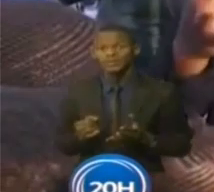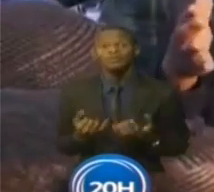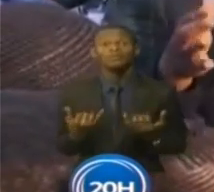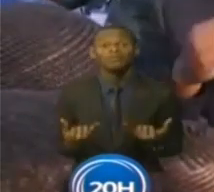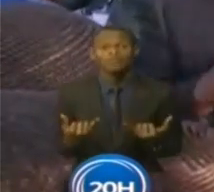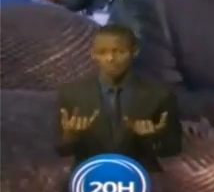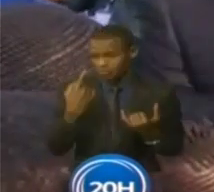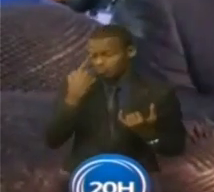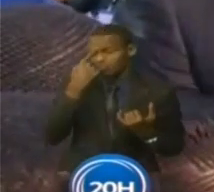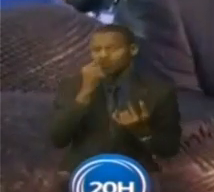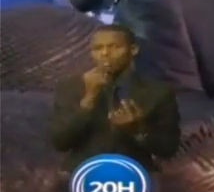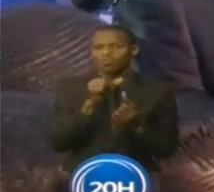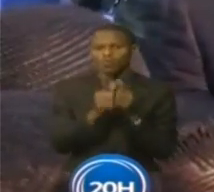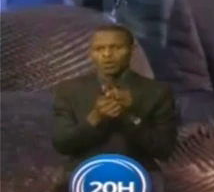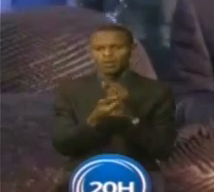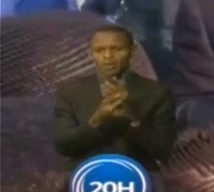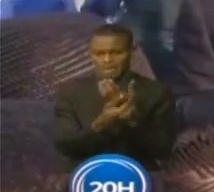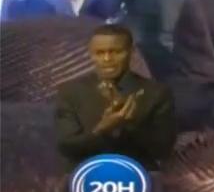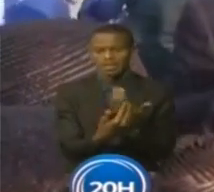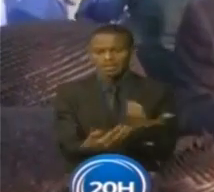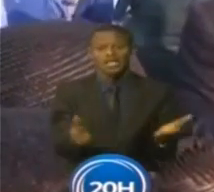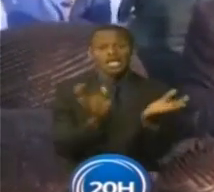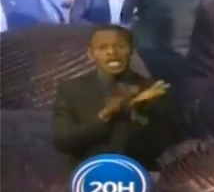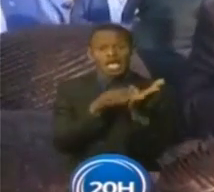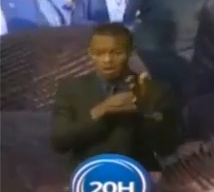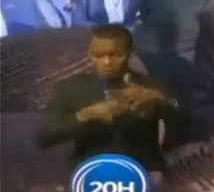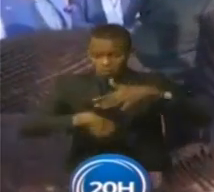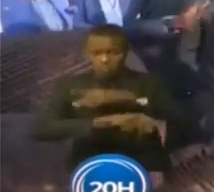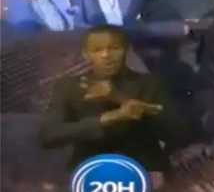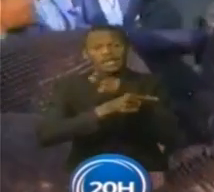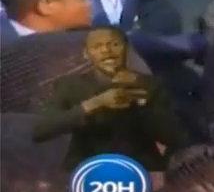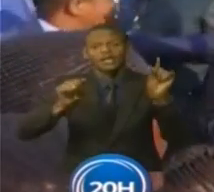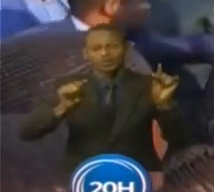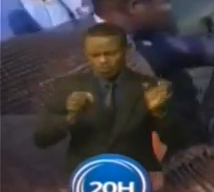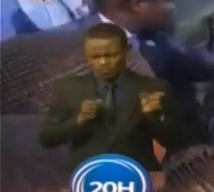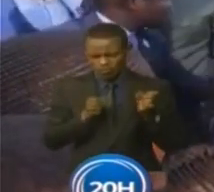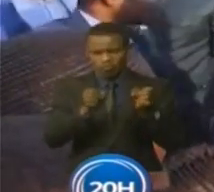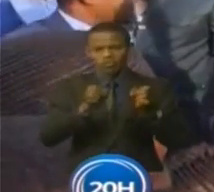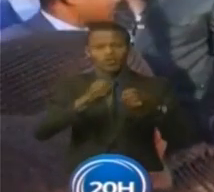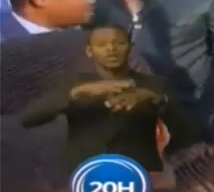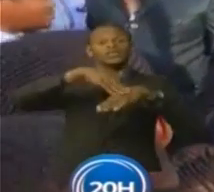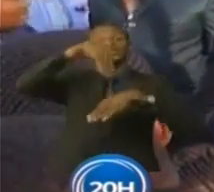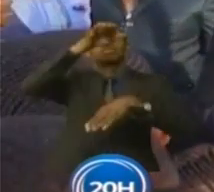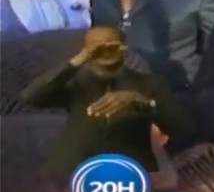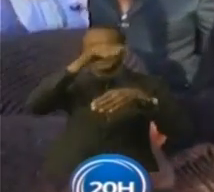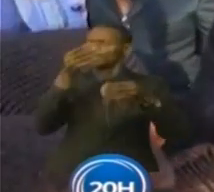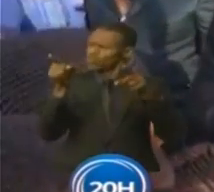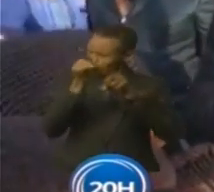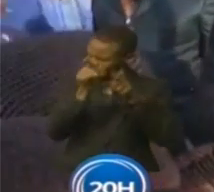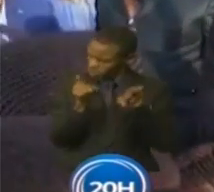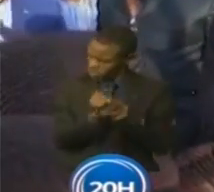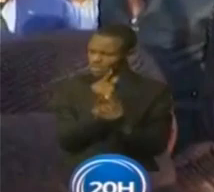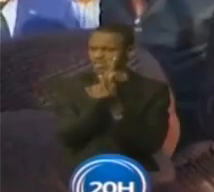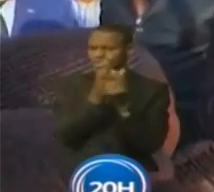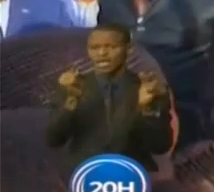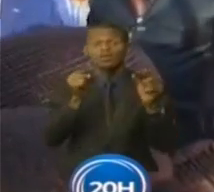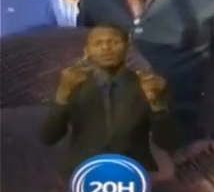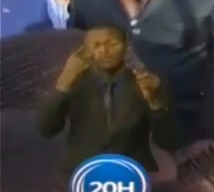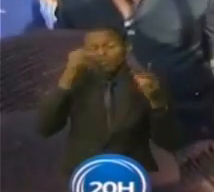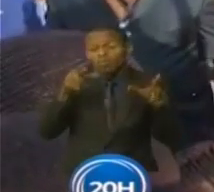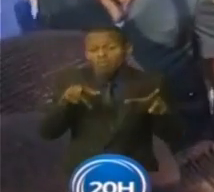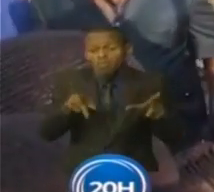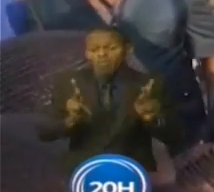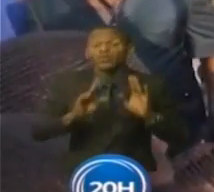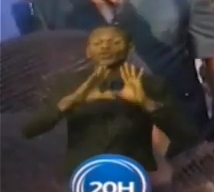aussi au niveau du secondaire, pour que tous les enfants de la République démocratique du Congo puissent aller à l'école au